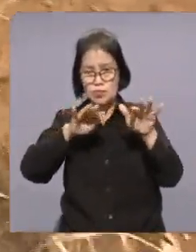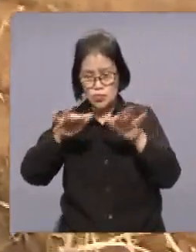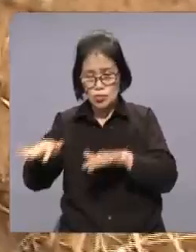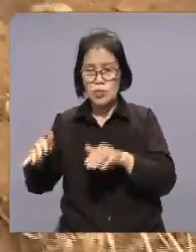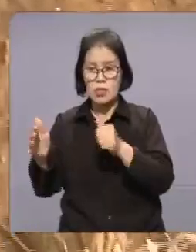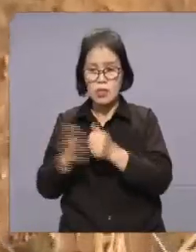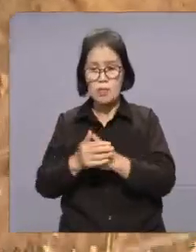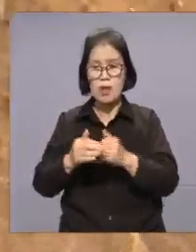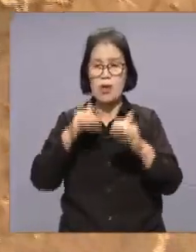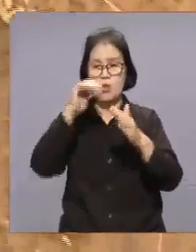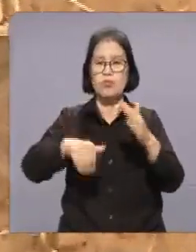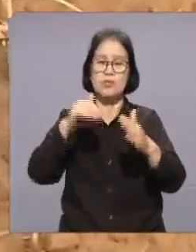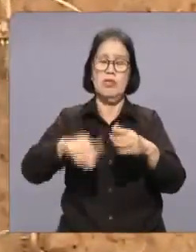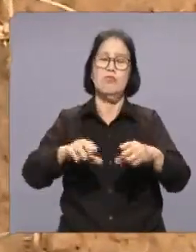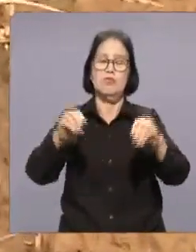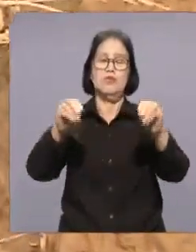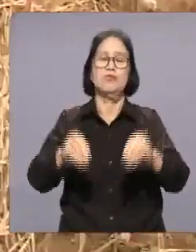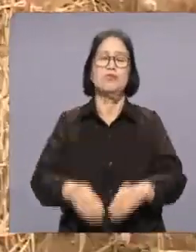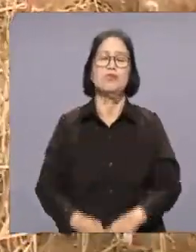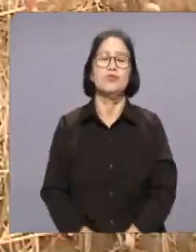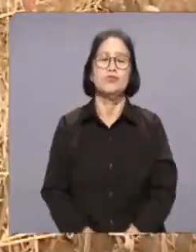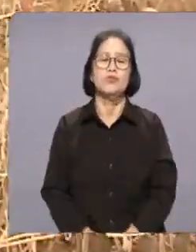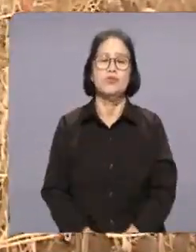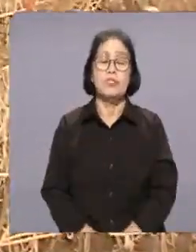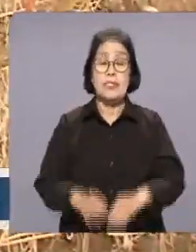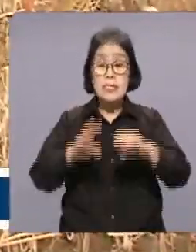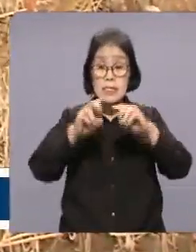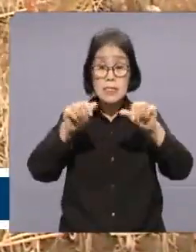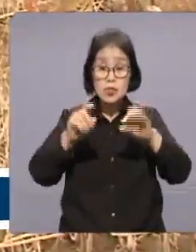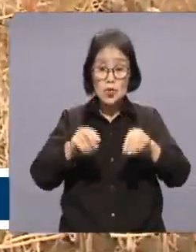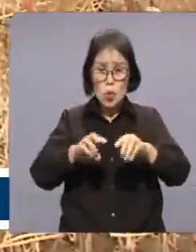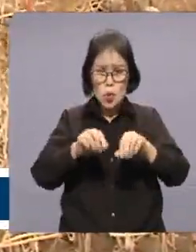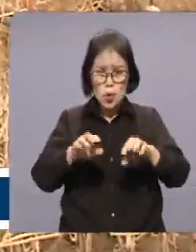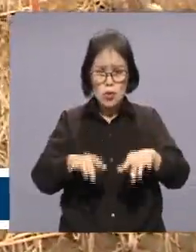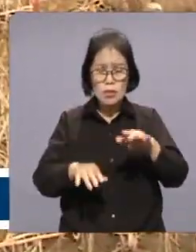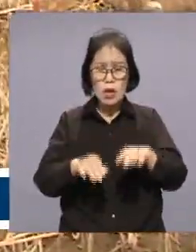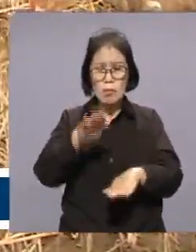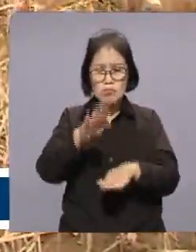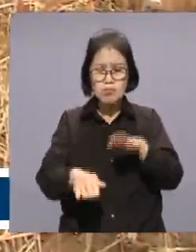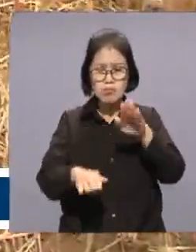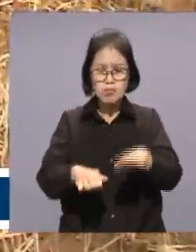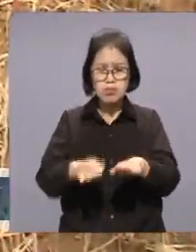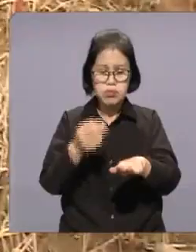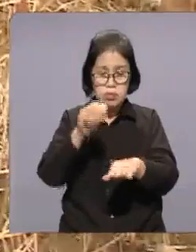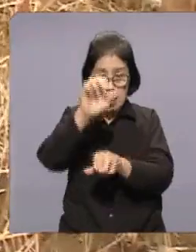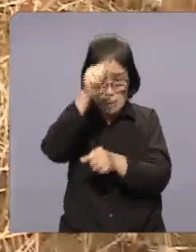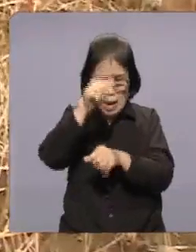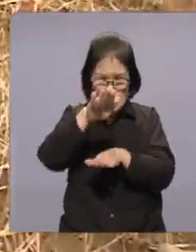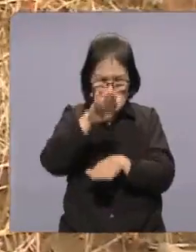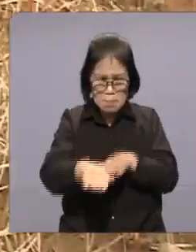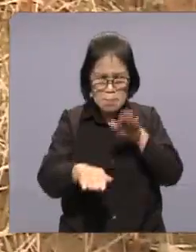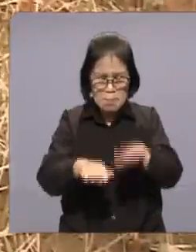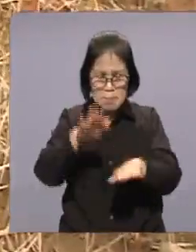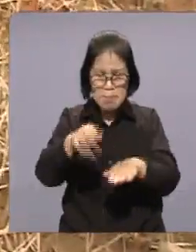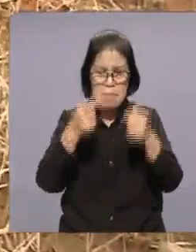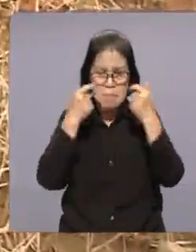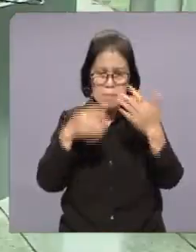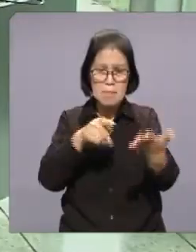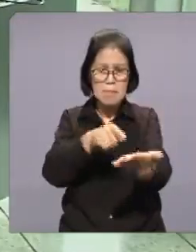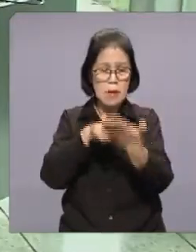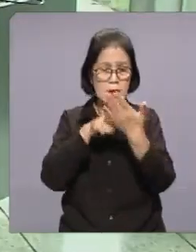발생하면서 공사가 멈춘 겁니다. 흙으로 된 부지다 보니 몇 번만 밟아도 발자국이 선명하게